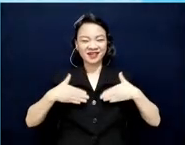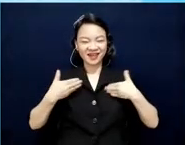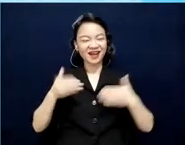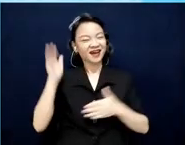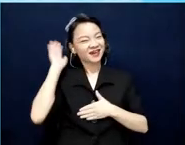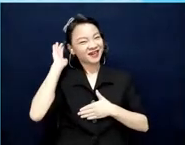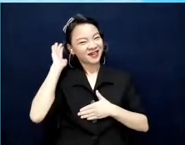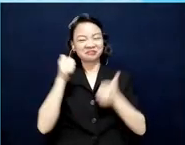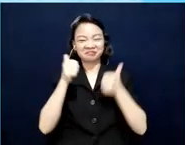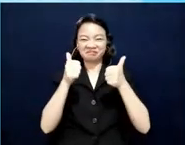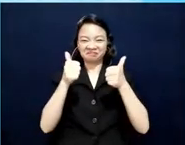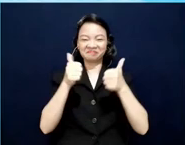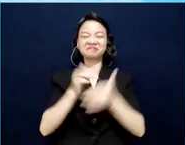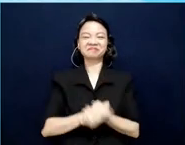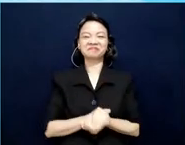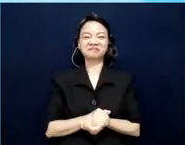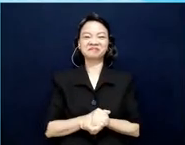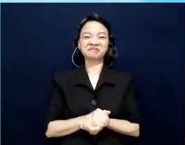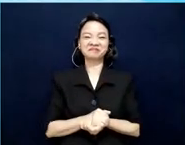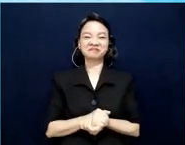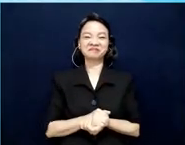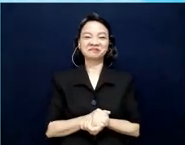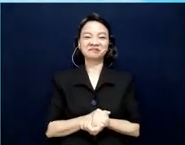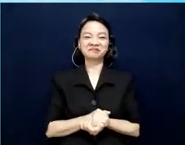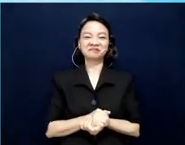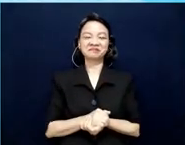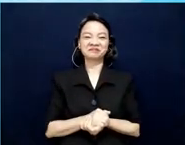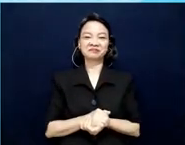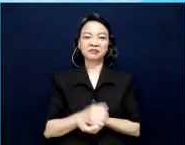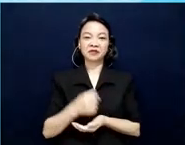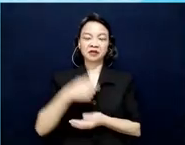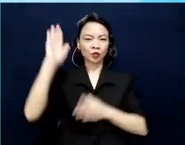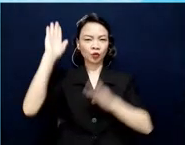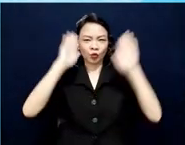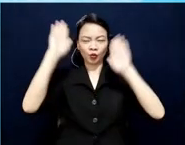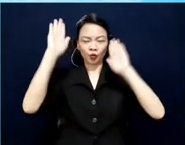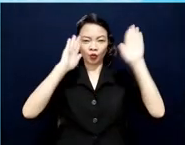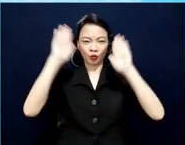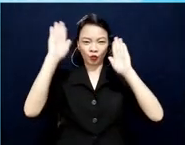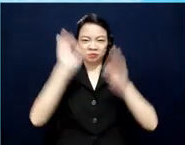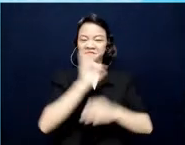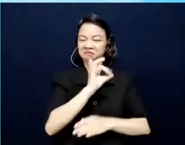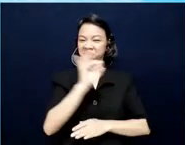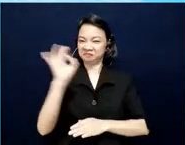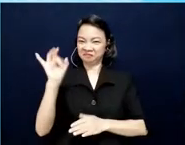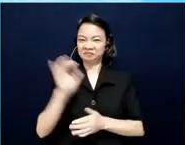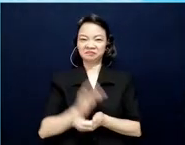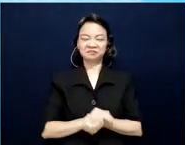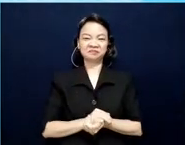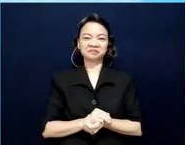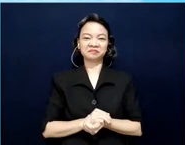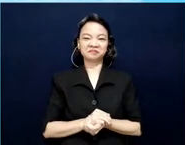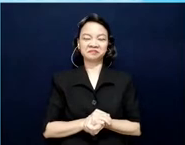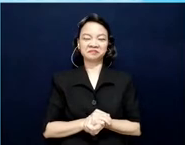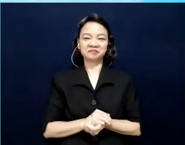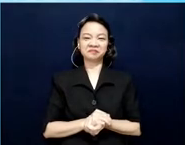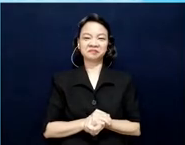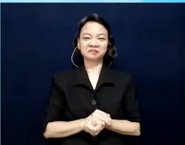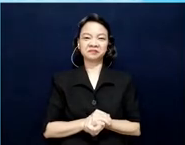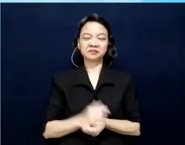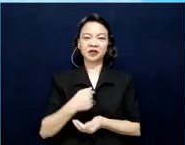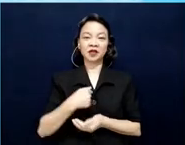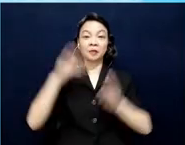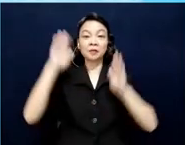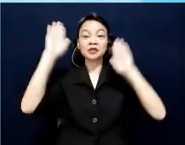ya. Baik, saya akan sapa yang lain dulu ya Bu ya, nanti sebelum saya akan kembali kepada Ibu. Saya juga akan sapa yang